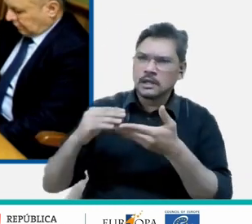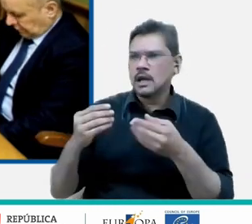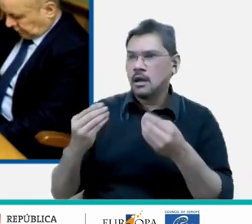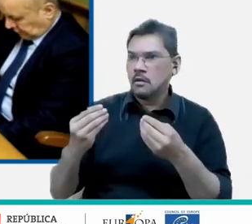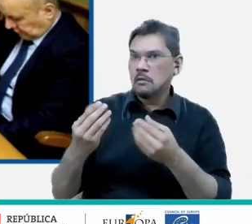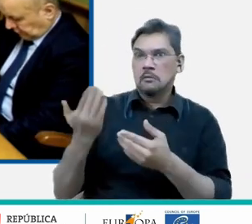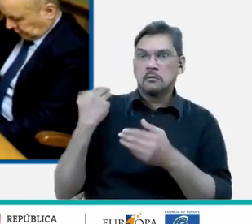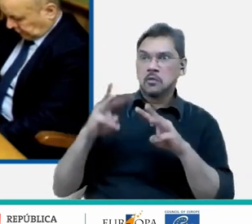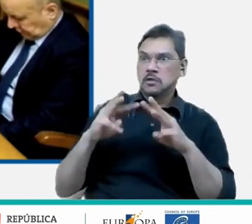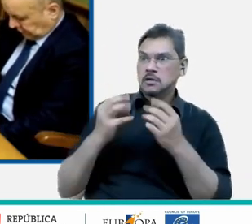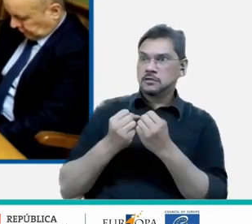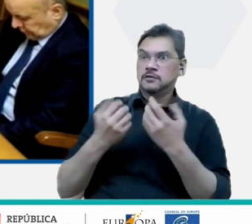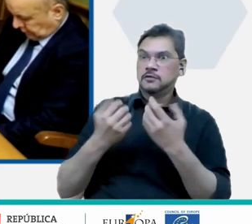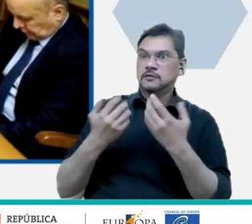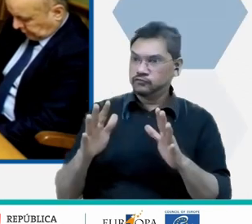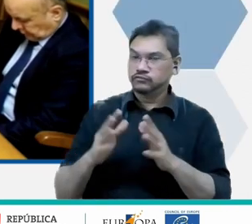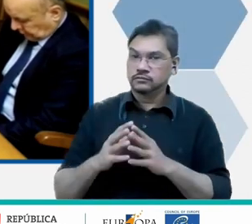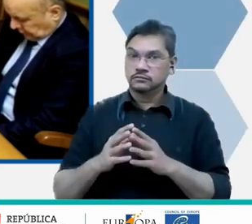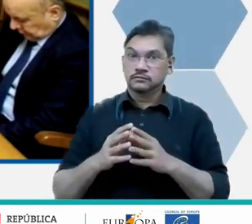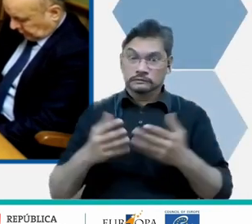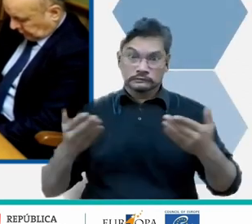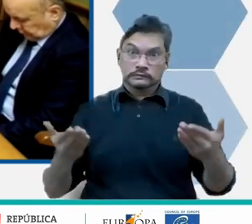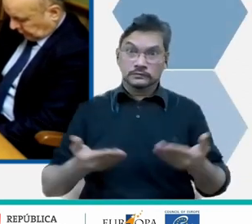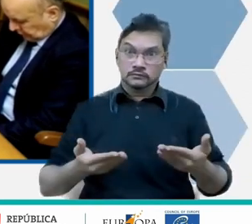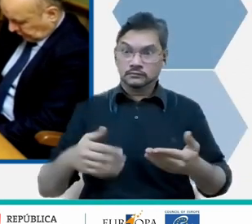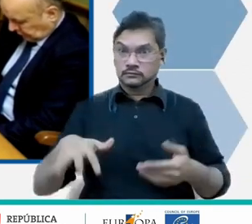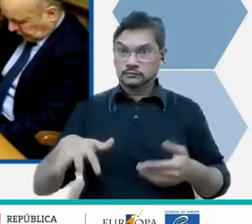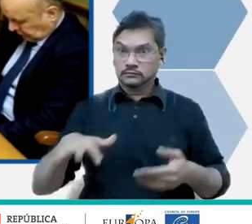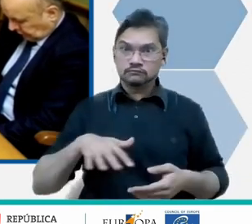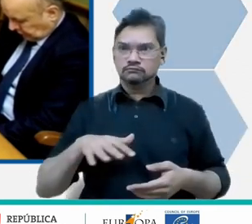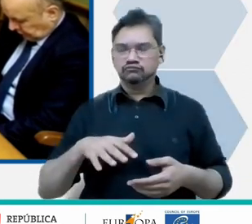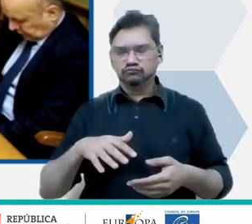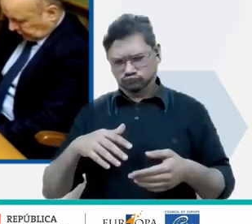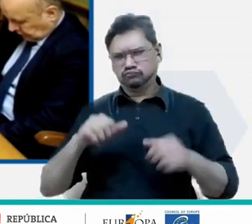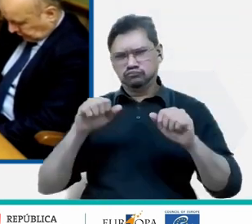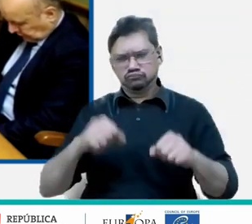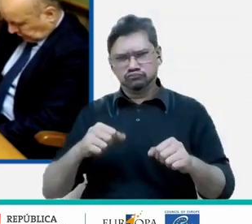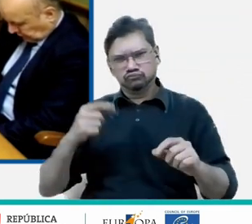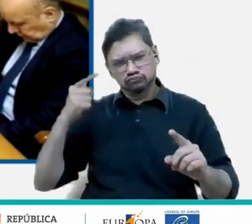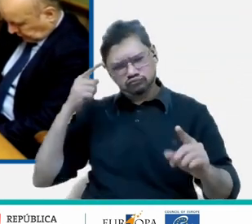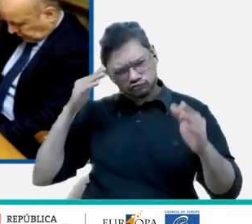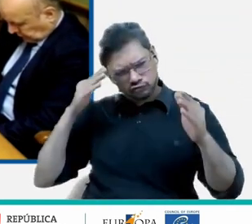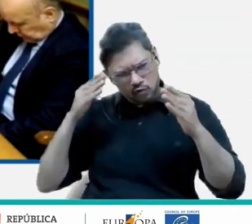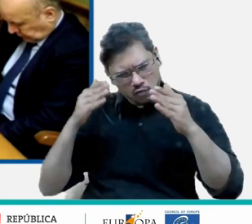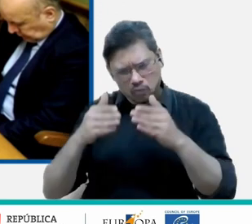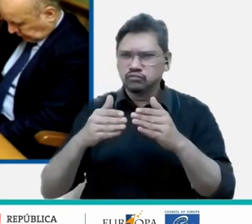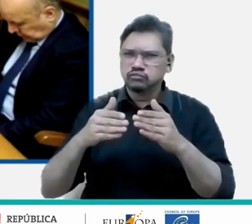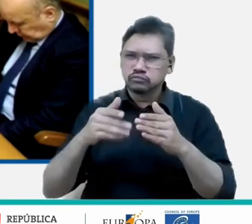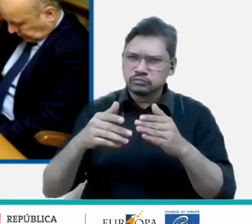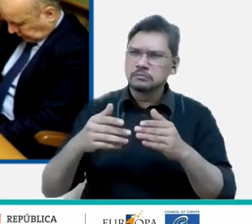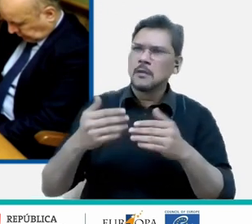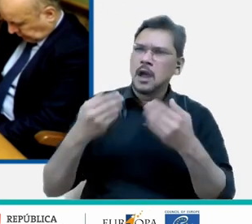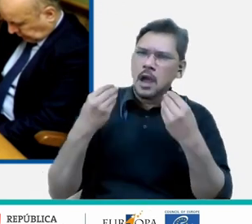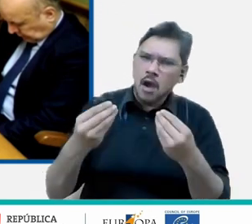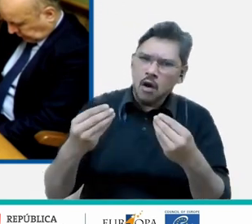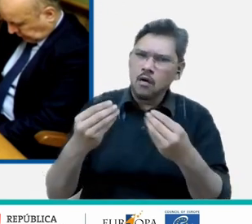устойчивости, реализуя различные проекты. Но начало работы по оценке показало,